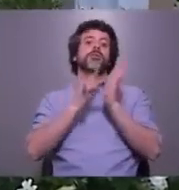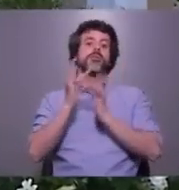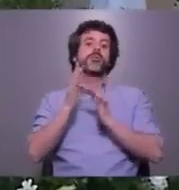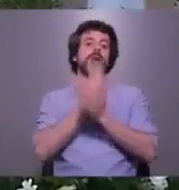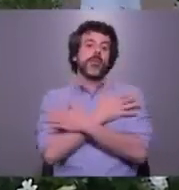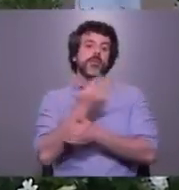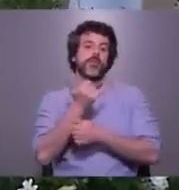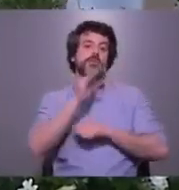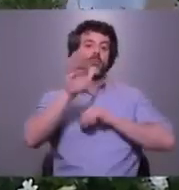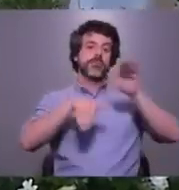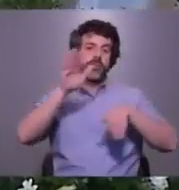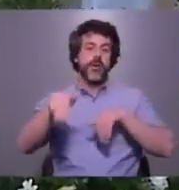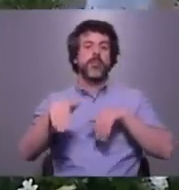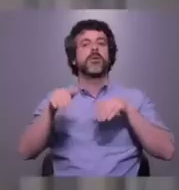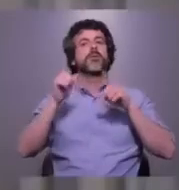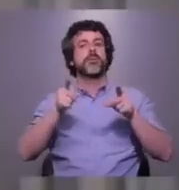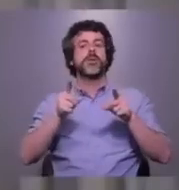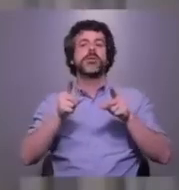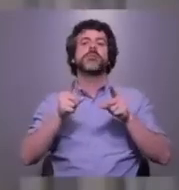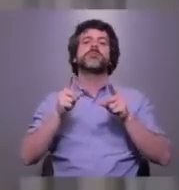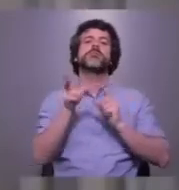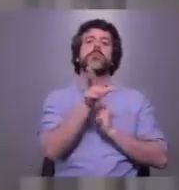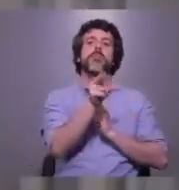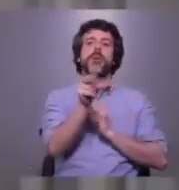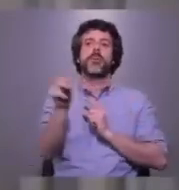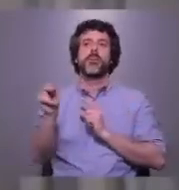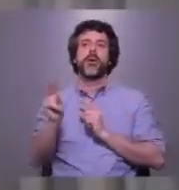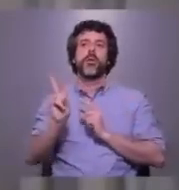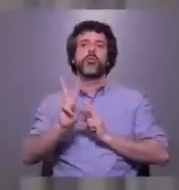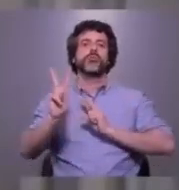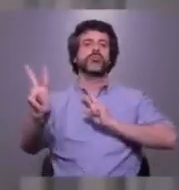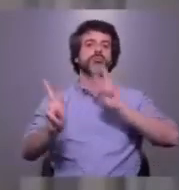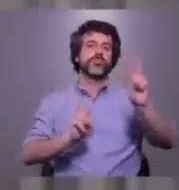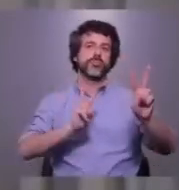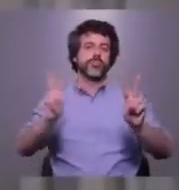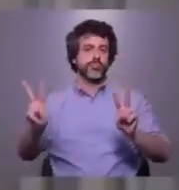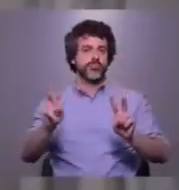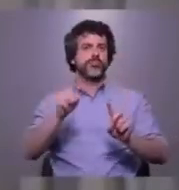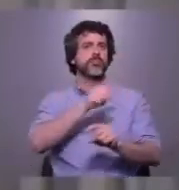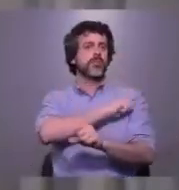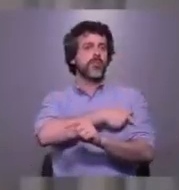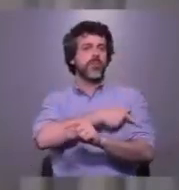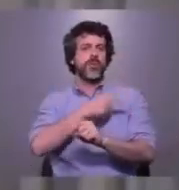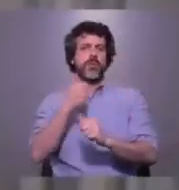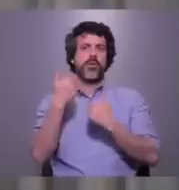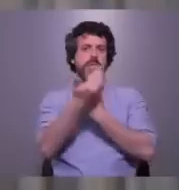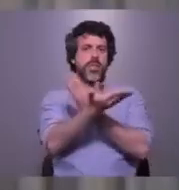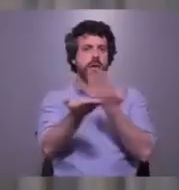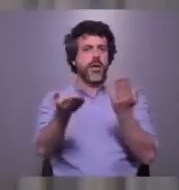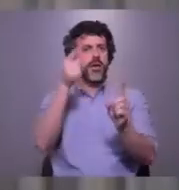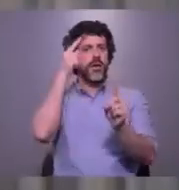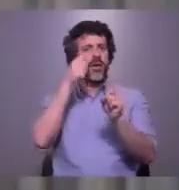mandarli a due e dava loro potere sugli spiriti